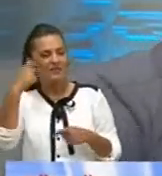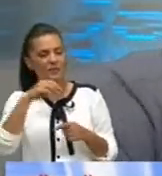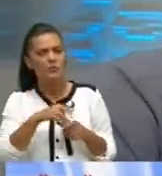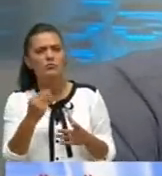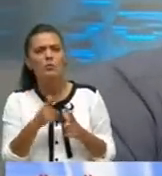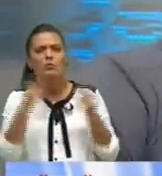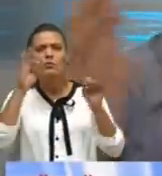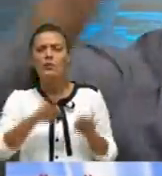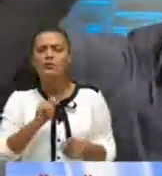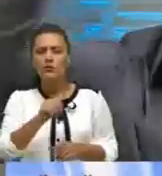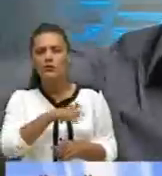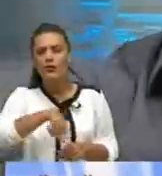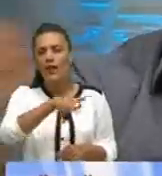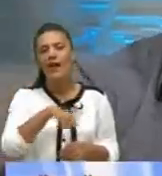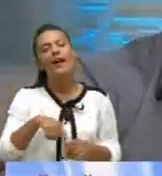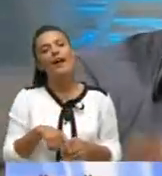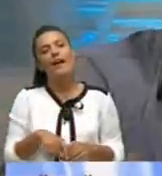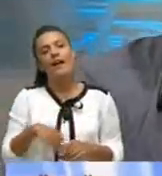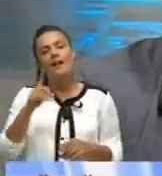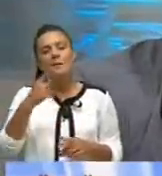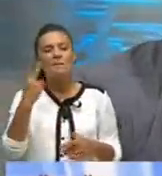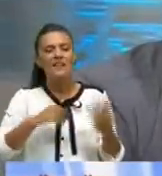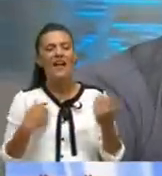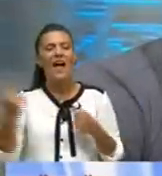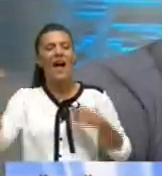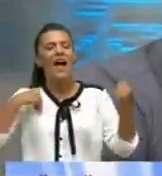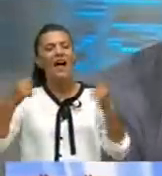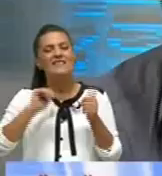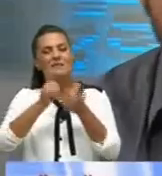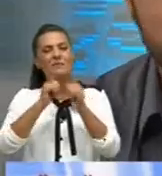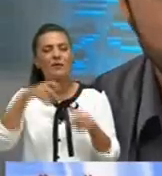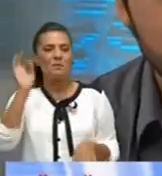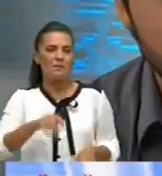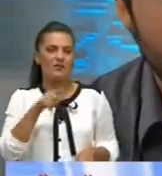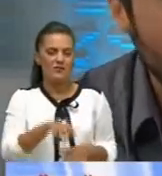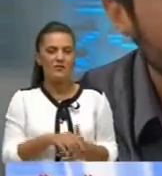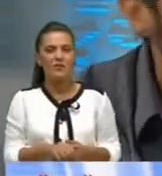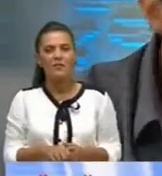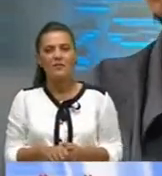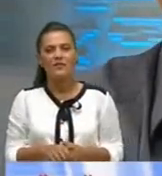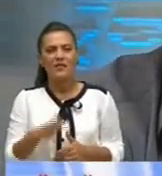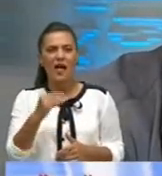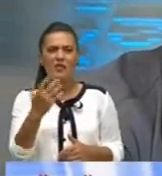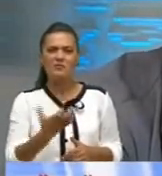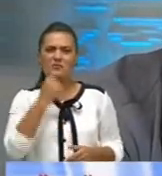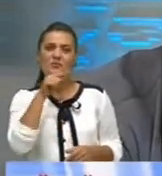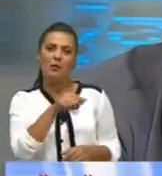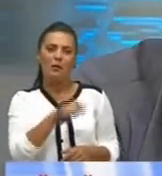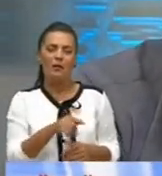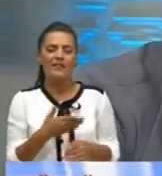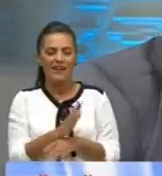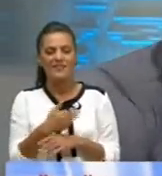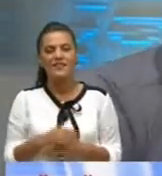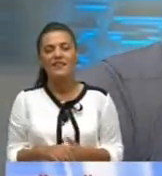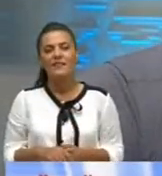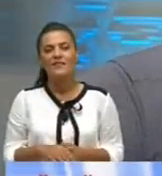mutlu başlıyor herkes güne. Evet. Ve bir takım cimnastik hareketleriyle başlıyor. En dramatiği o. Hatta değil mi? En kötüsü o cimnastik